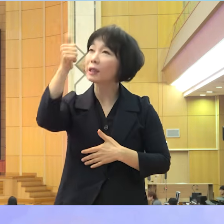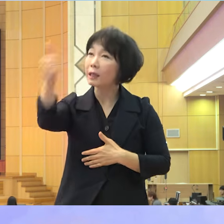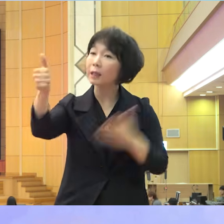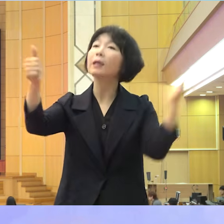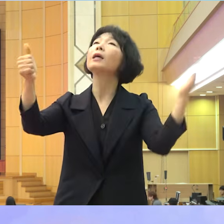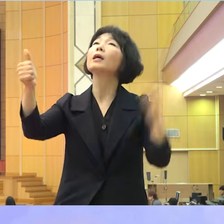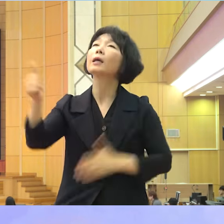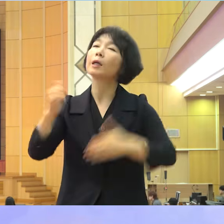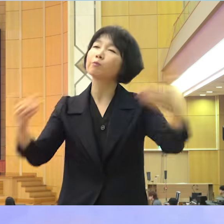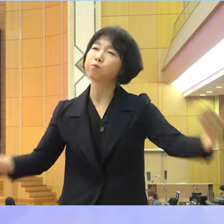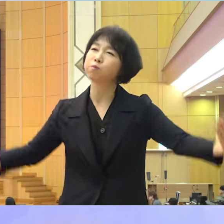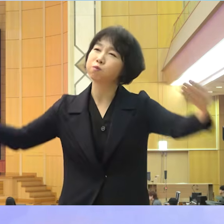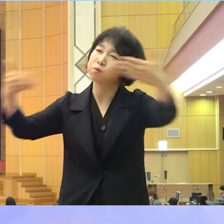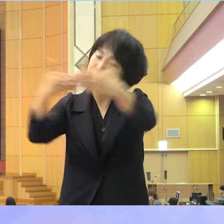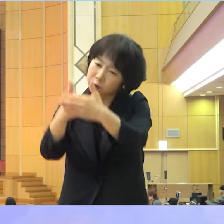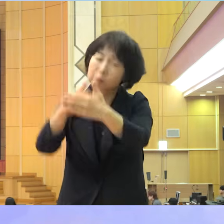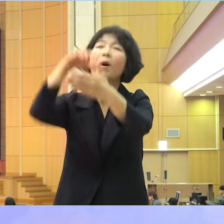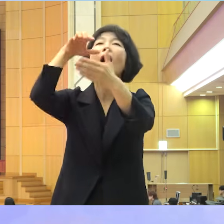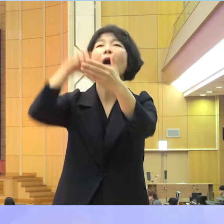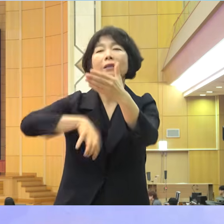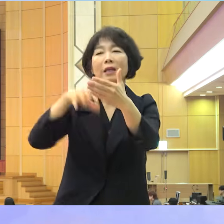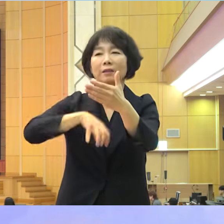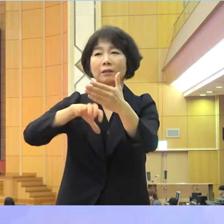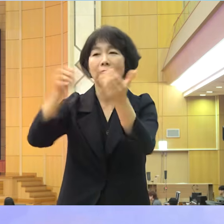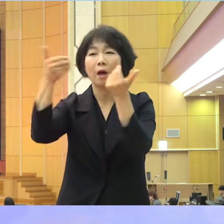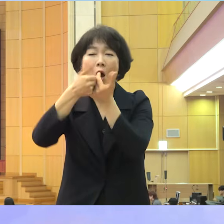아버지 품 안에서